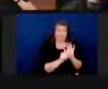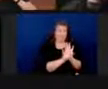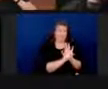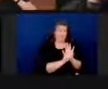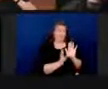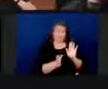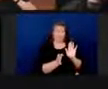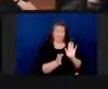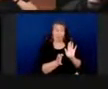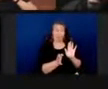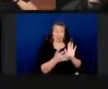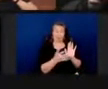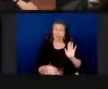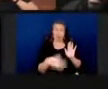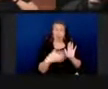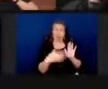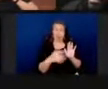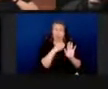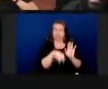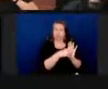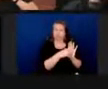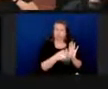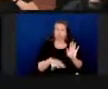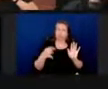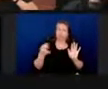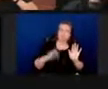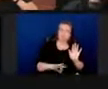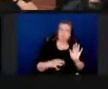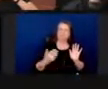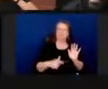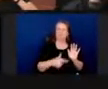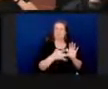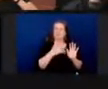imekuwa na manufaa kwa wanafunzi wetu.